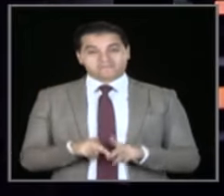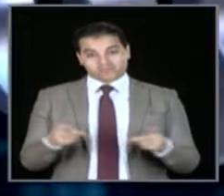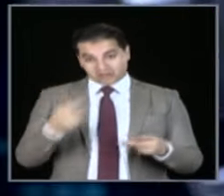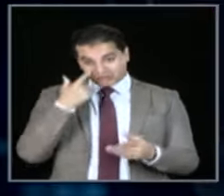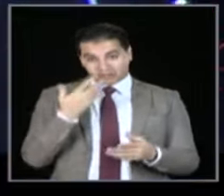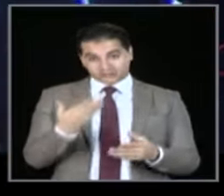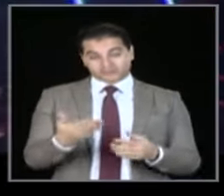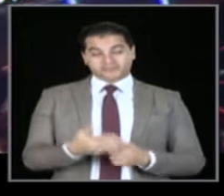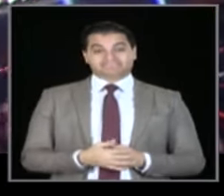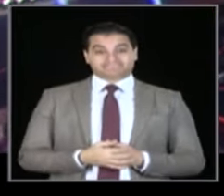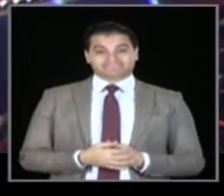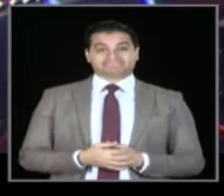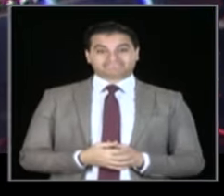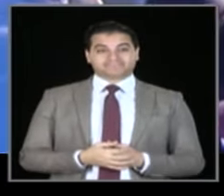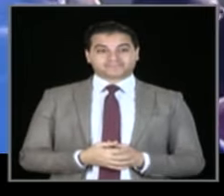المباراة.